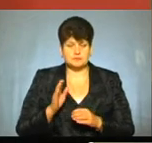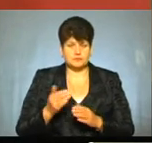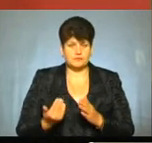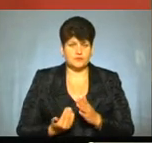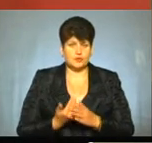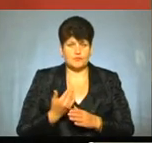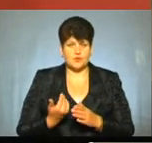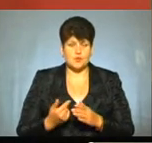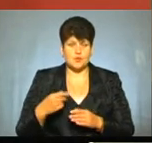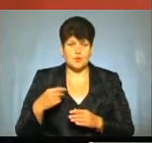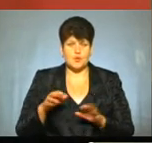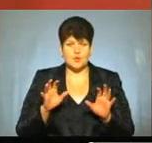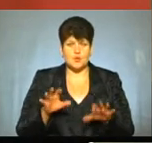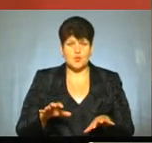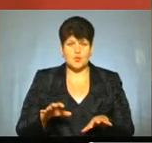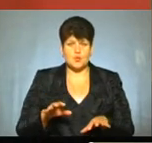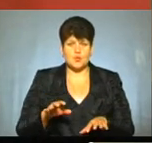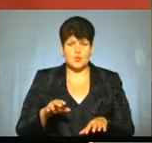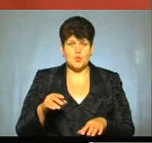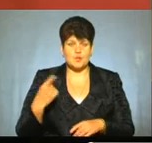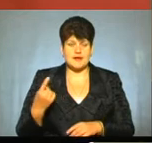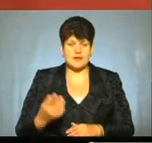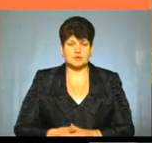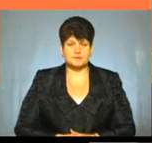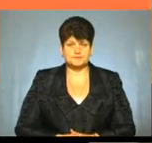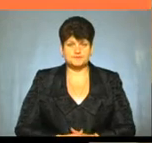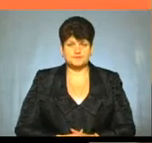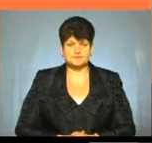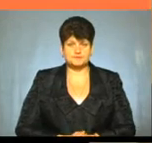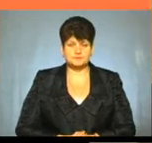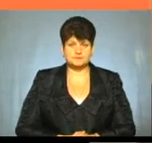стоять тепер перед новообраним губернатором. Пропоную послухати.